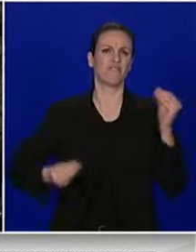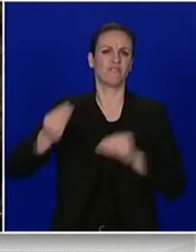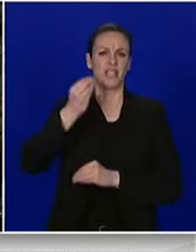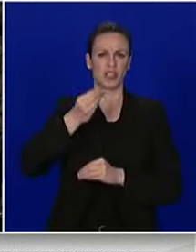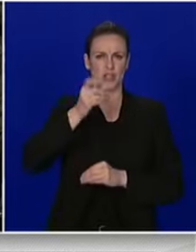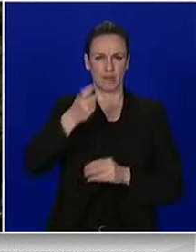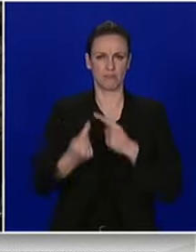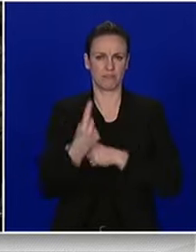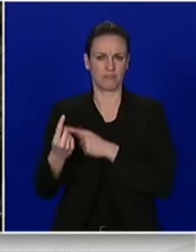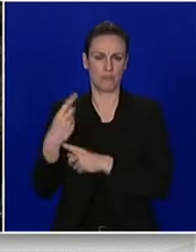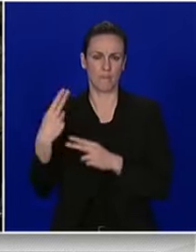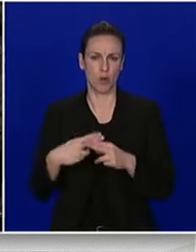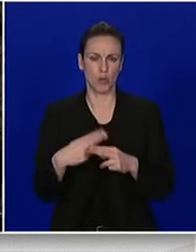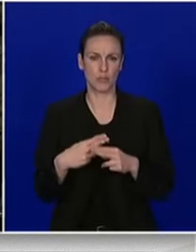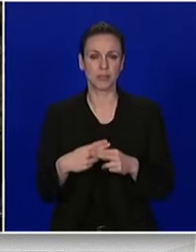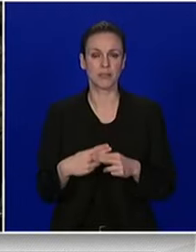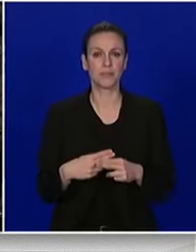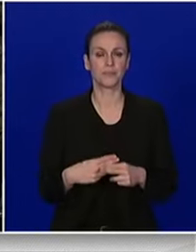incidenciju od Hrvatske.